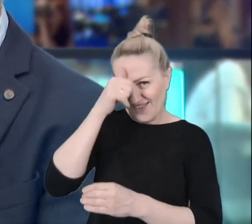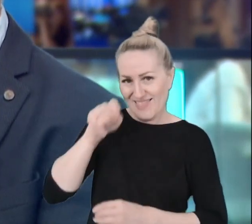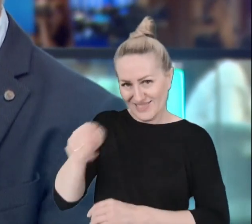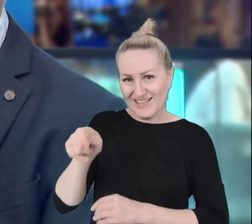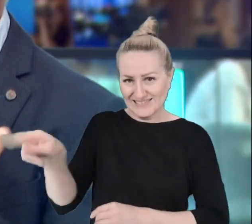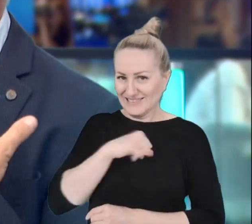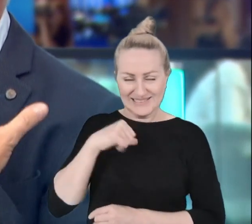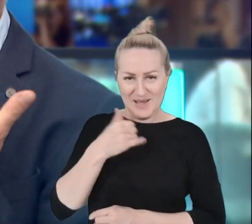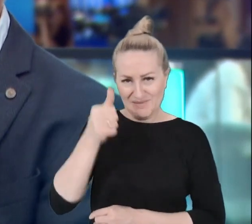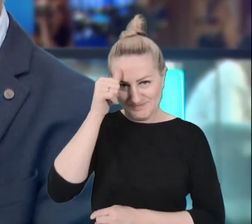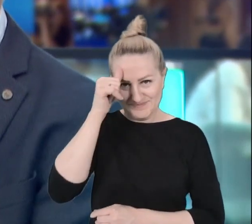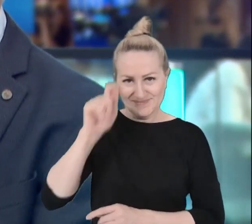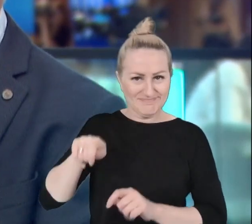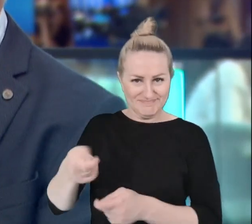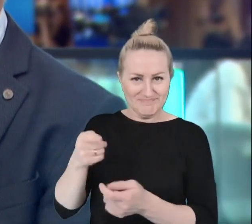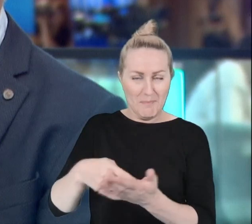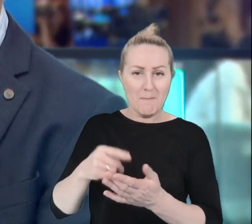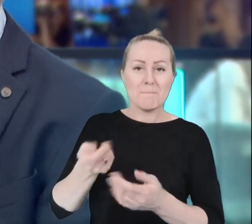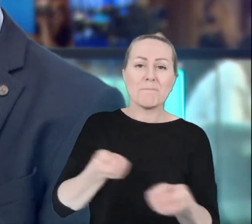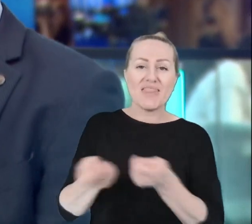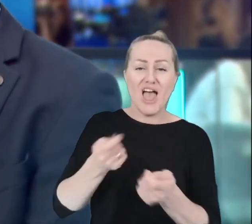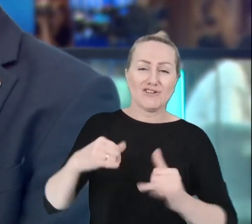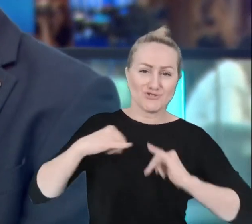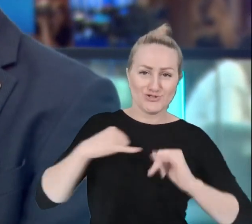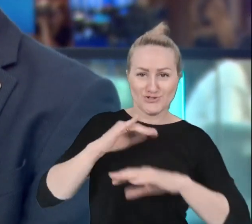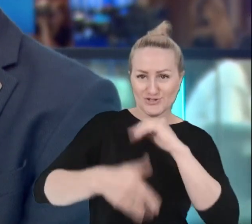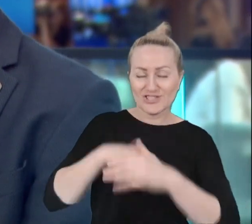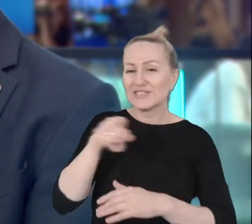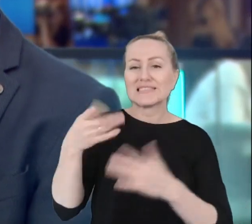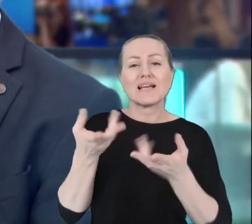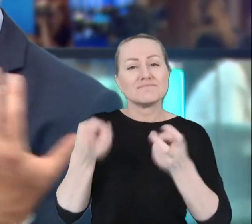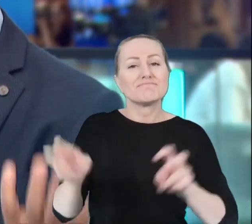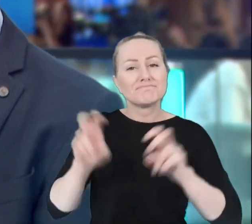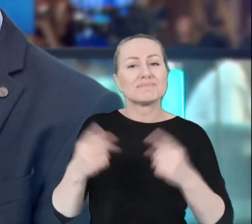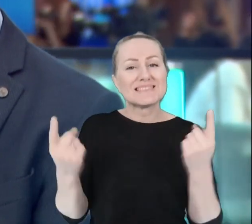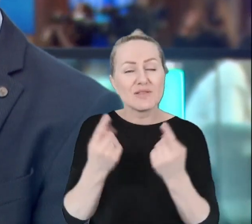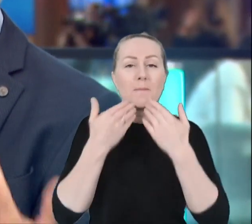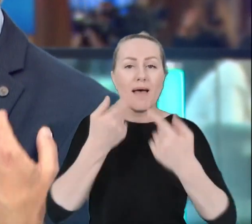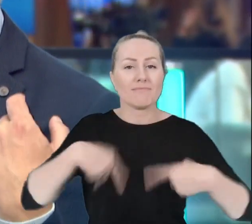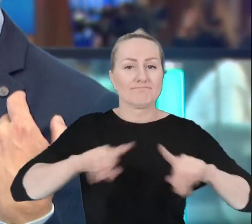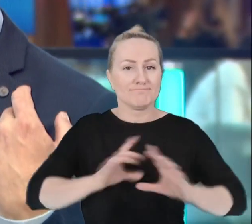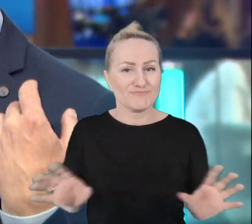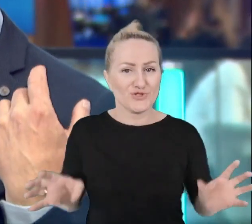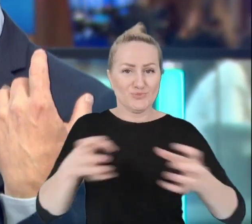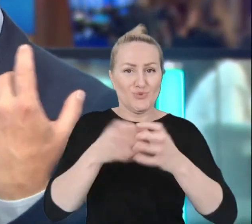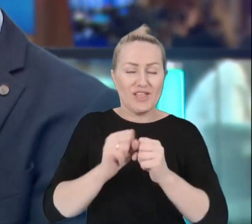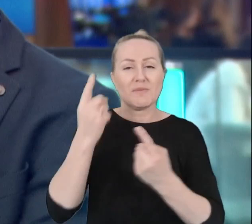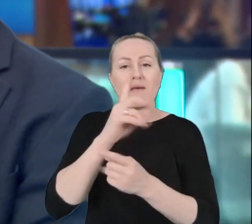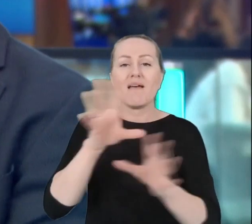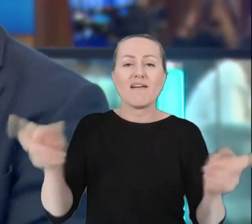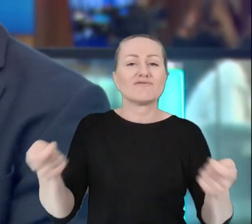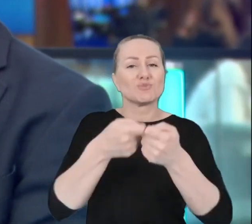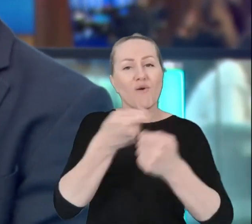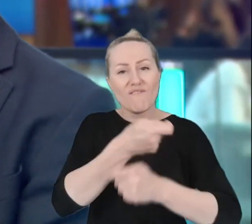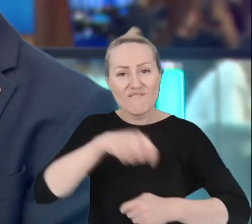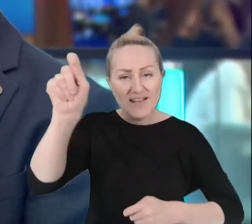czas myślą o tym, żeby stworzyć właśnie takie sytuacje, które tworzą z nas wspólnotę. Myślą o jakimś wspólnym wyjeździe, o tym, żeby ekspres